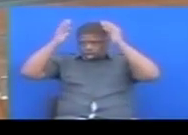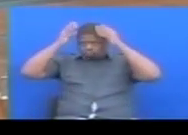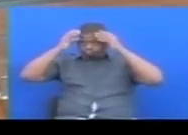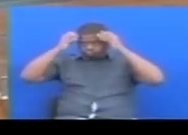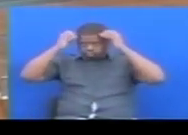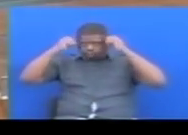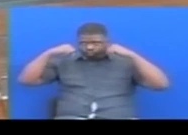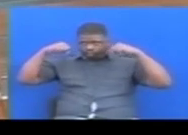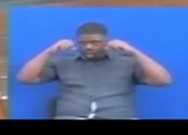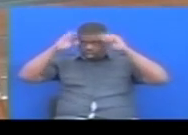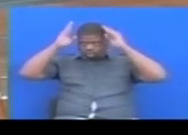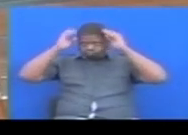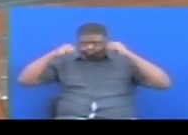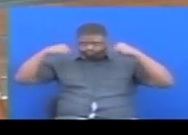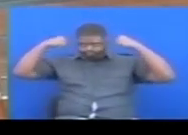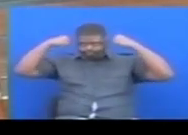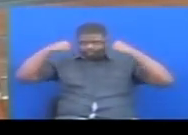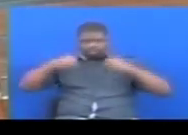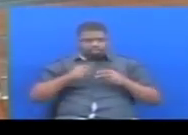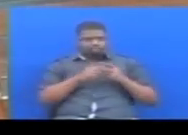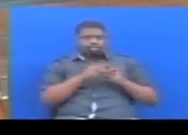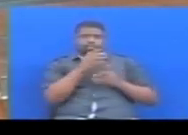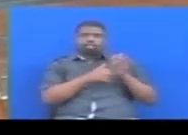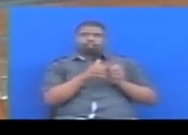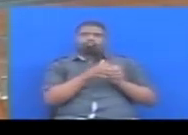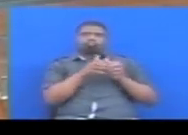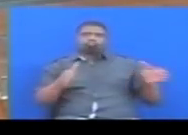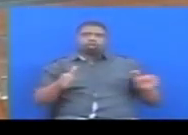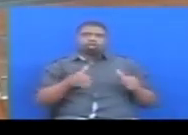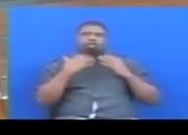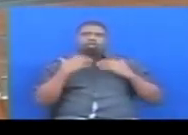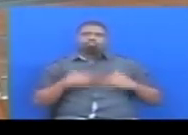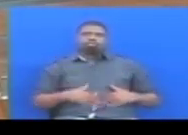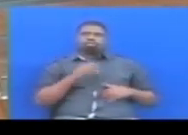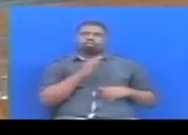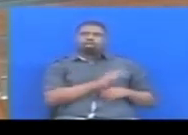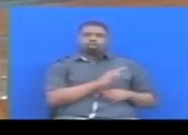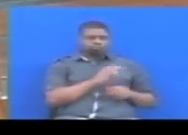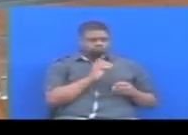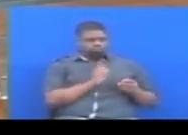na nguo ambazo zinakinga sehemu kubwa ya mwili yao, lakini vile vile kutumia